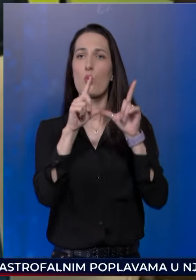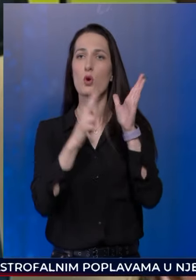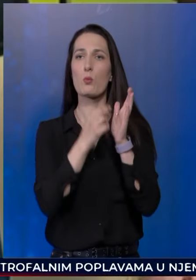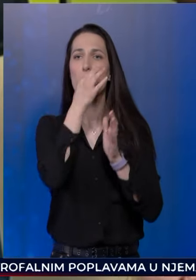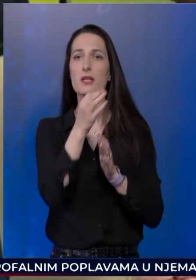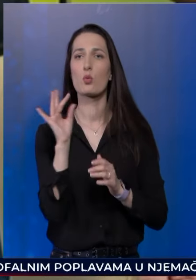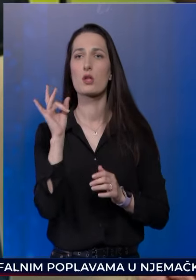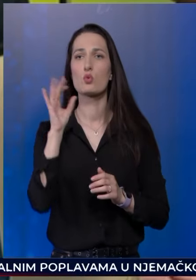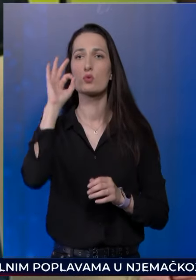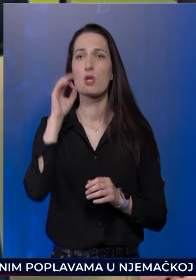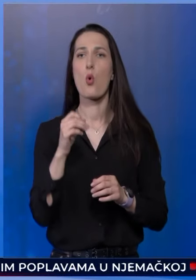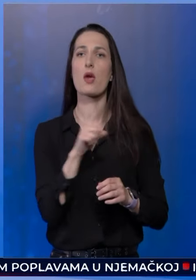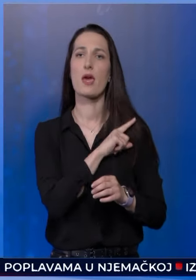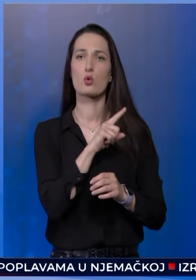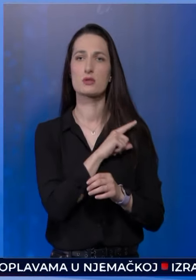sakrije.